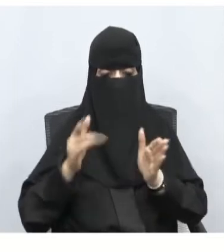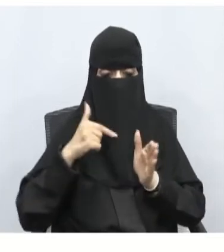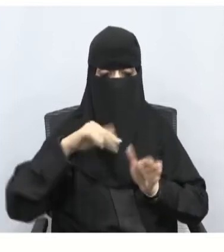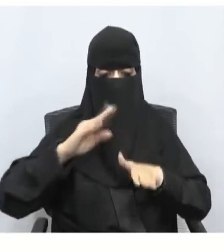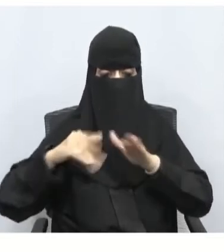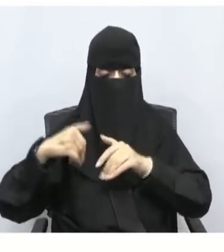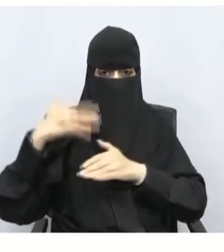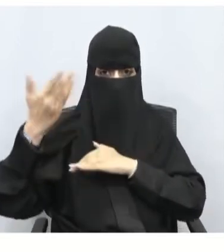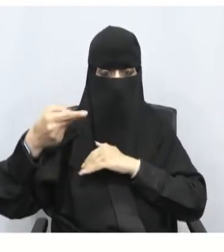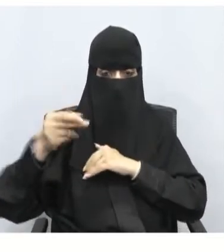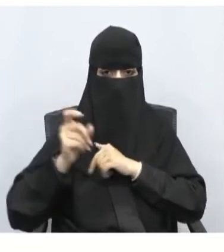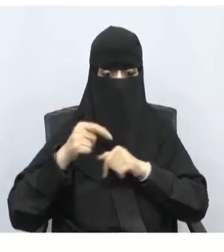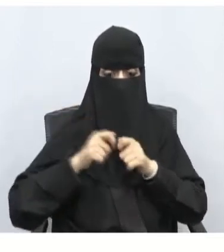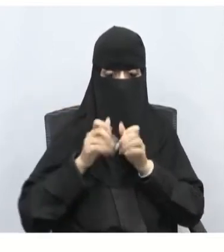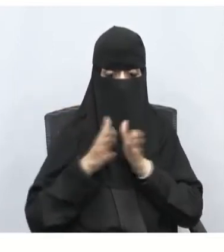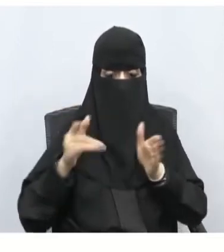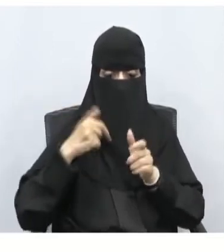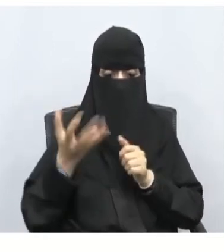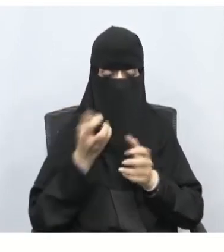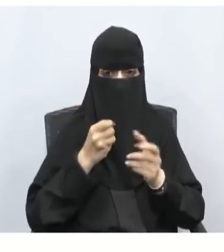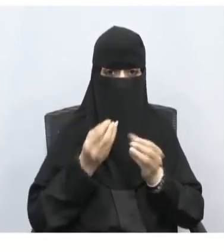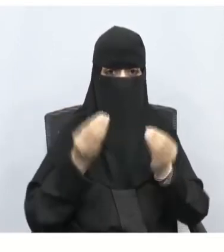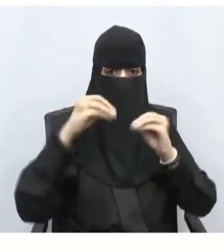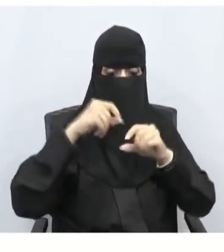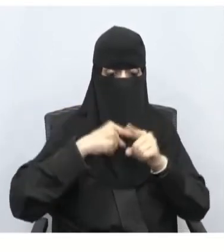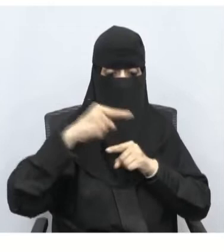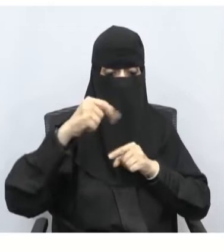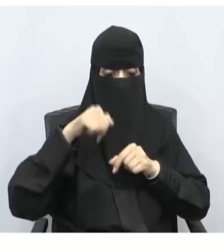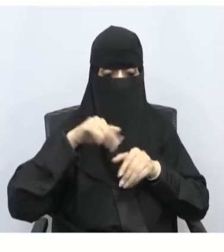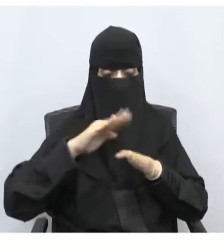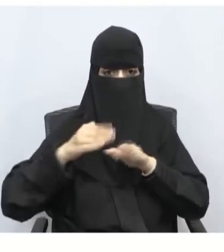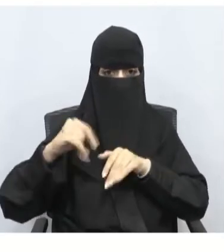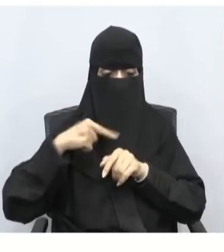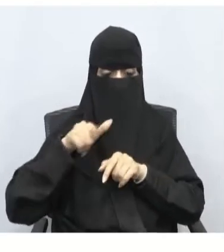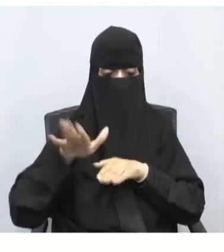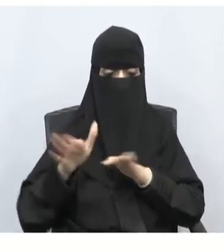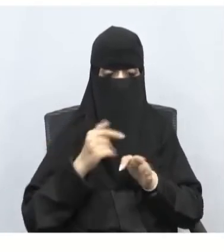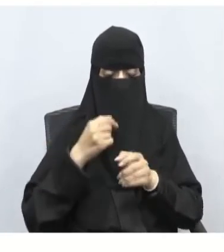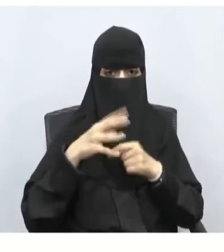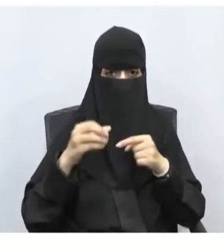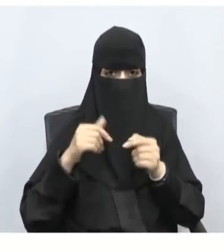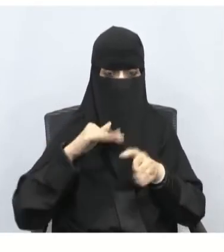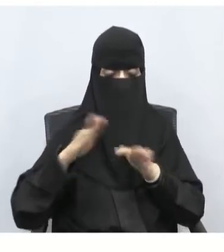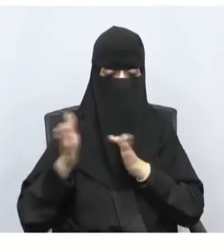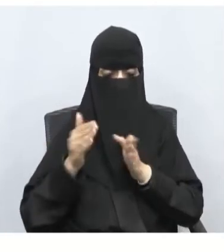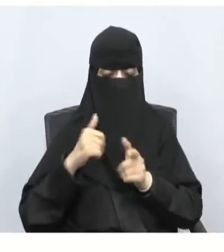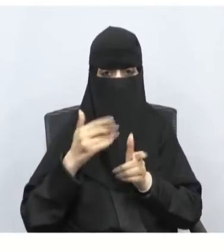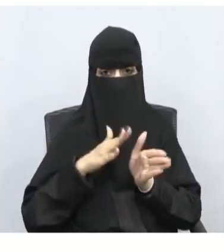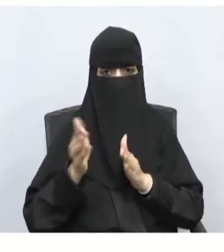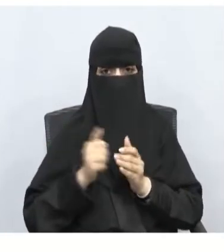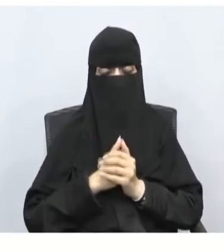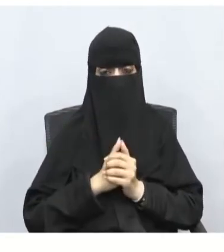فيزداد الطول الموجي لها ويقل التردد حينما تبتعد عن الموجات أو تتباعد هذه